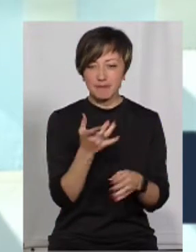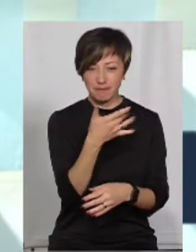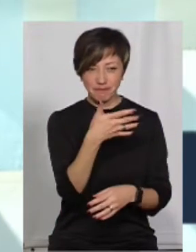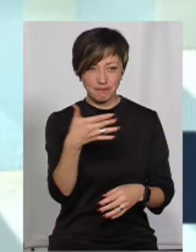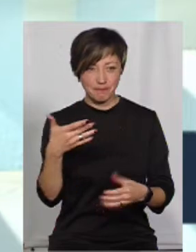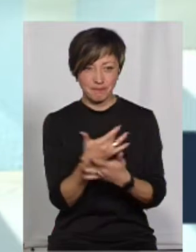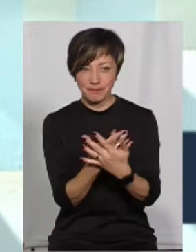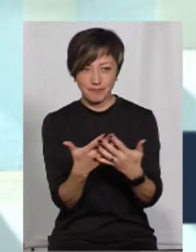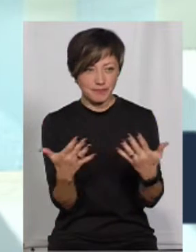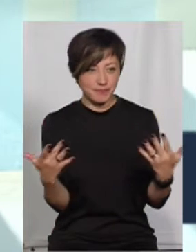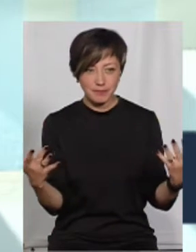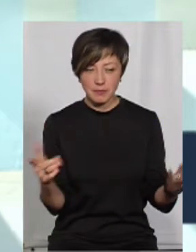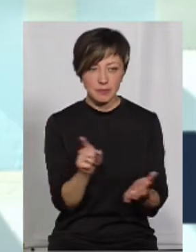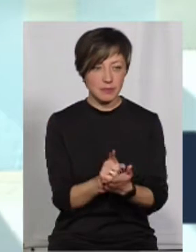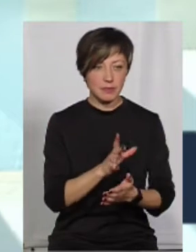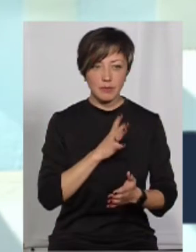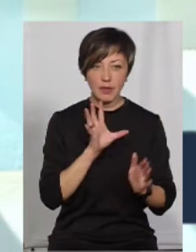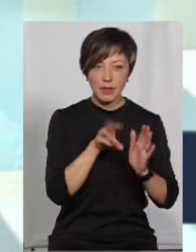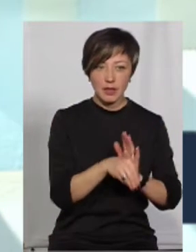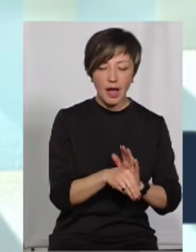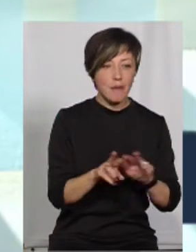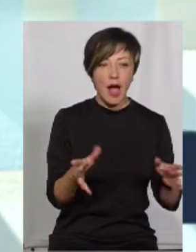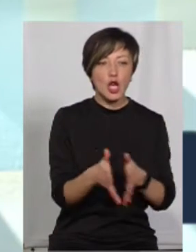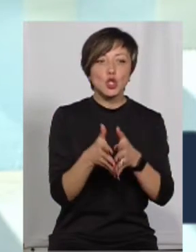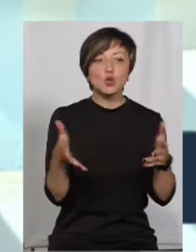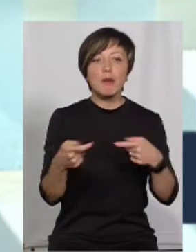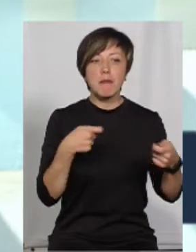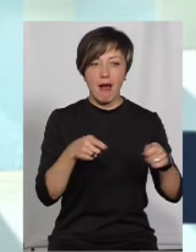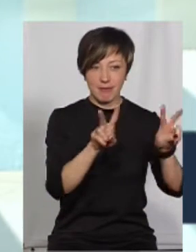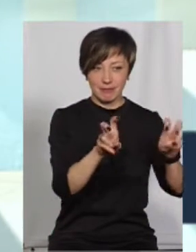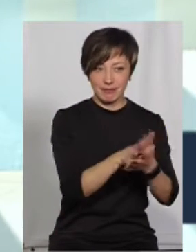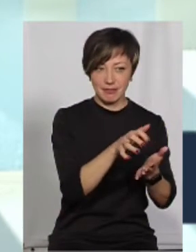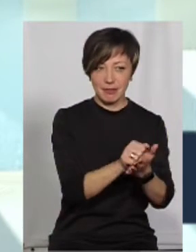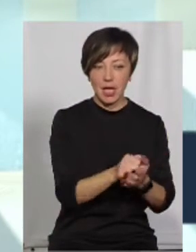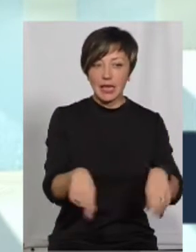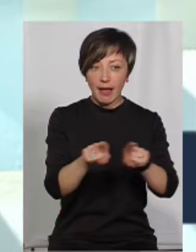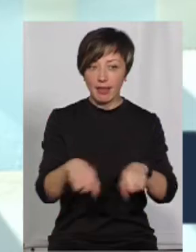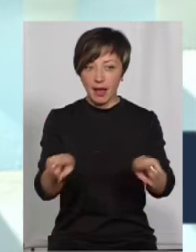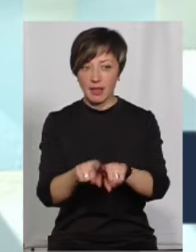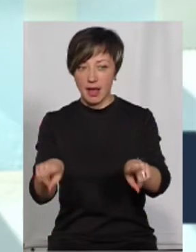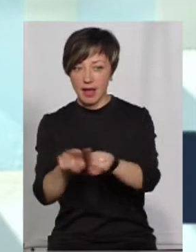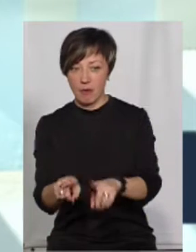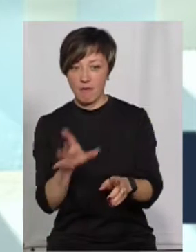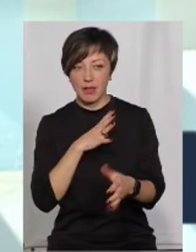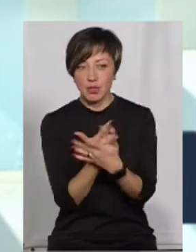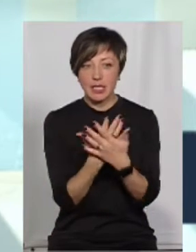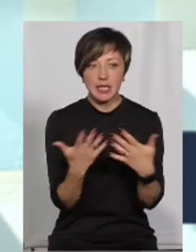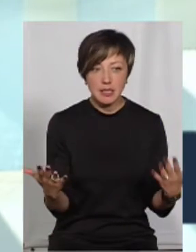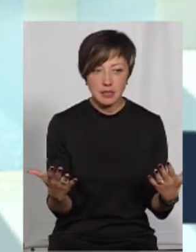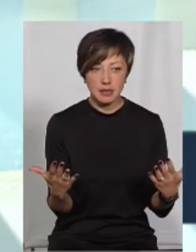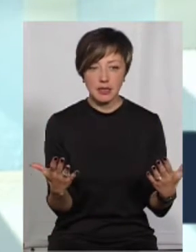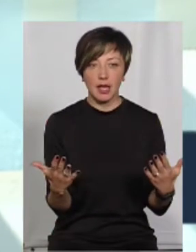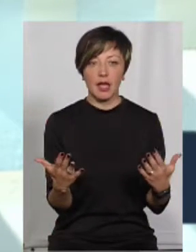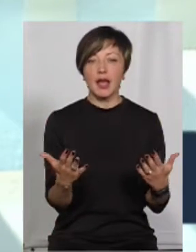Тобто, там повинна бути, як супермаркет, грубо кажучи, там повинна бути і таке, і таке, і таке, і таке. Там повинна